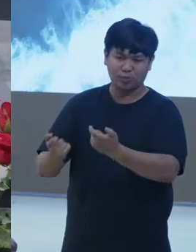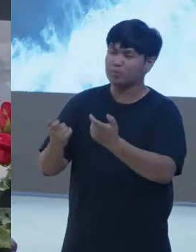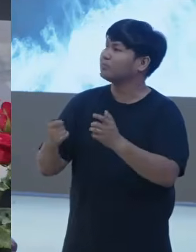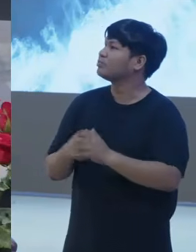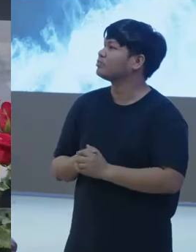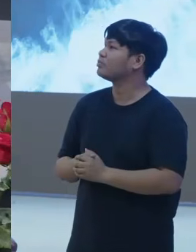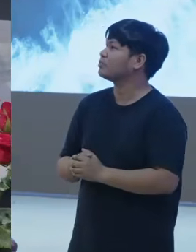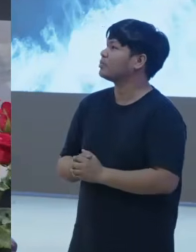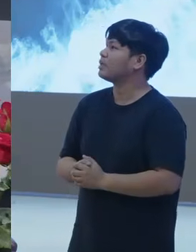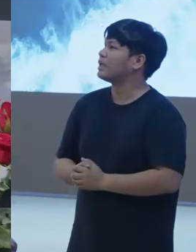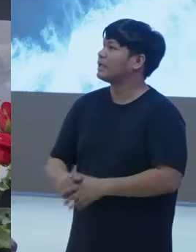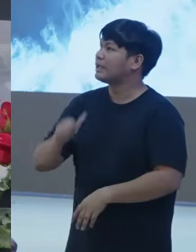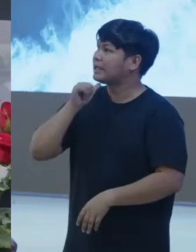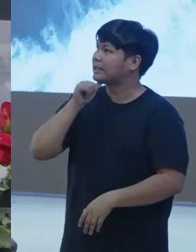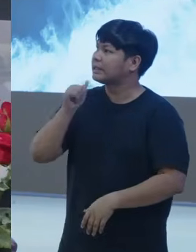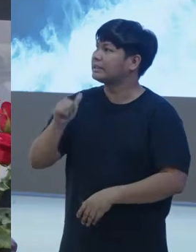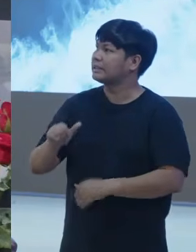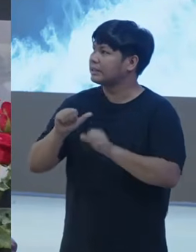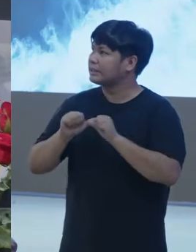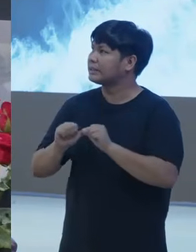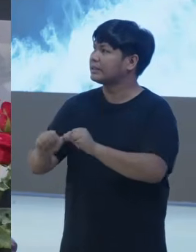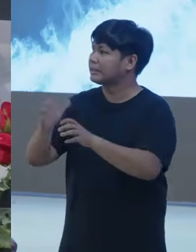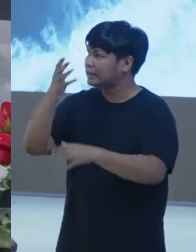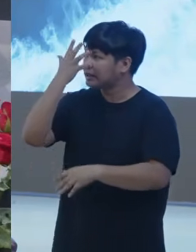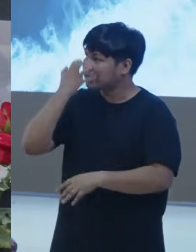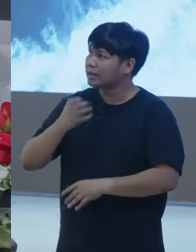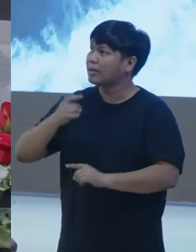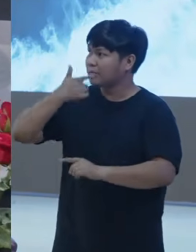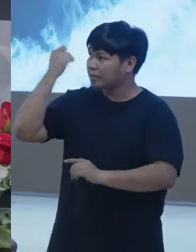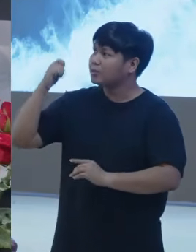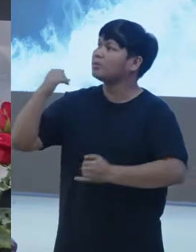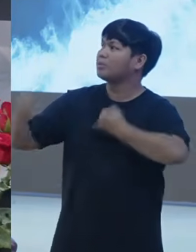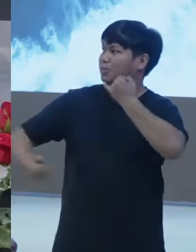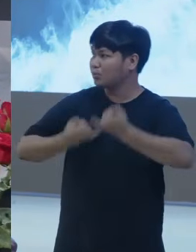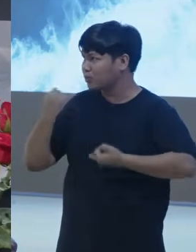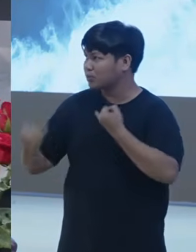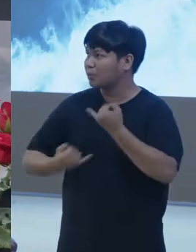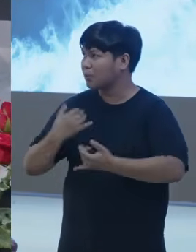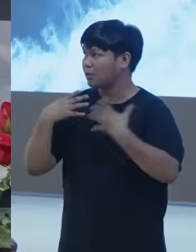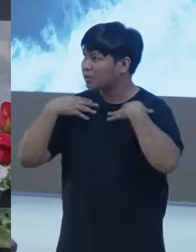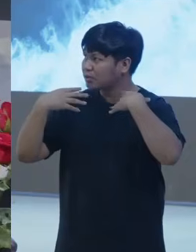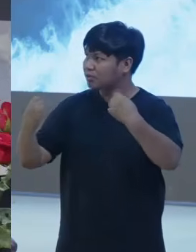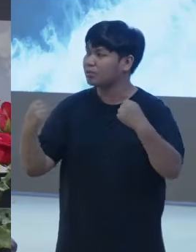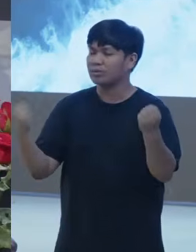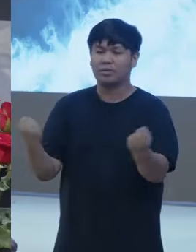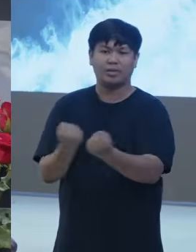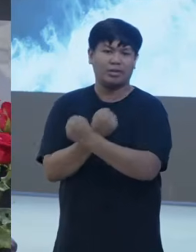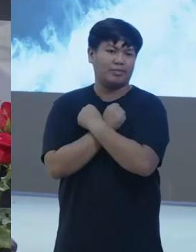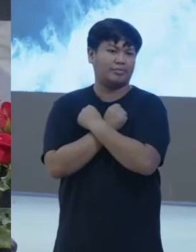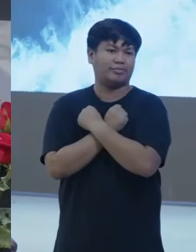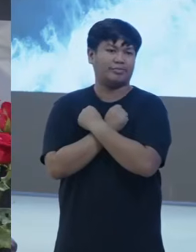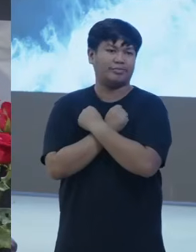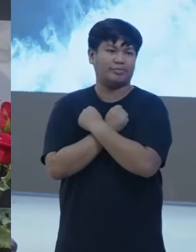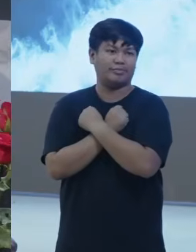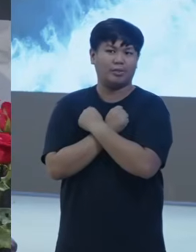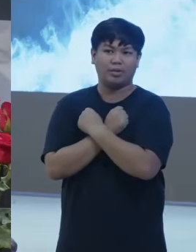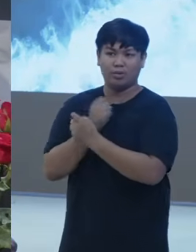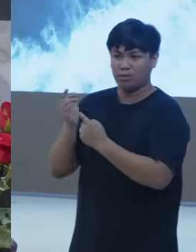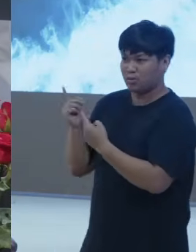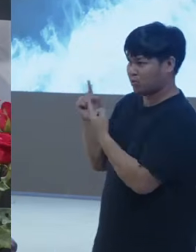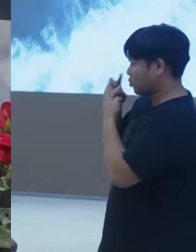inheritance? He does not retain his anger forever because he delights in steadfast love. Ganyan po ang ating